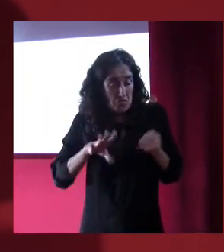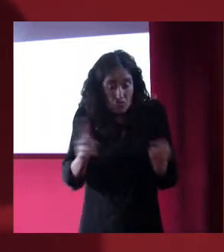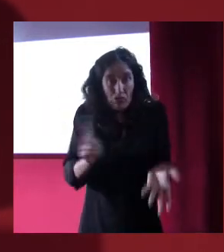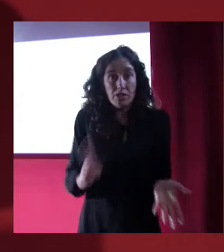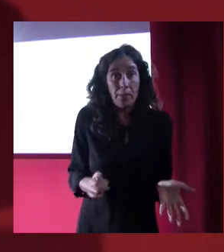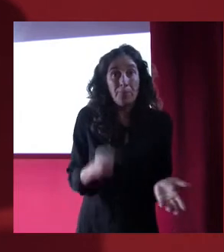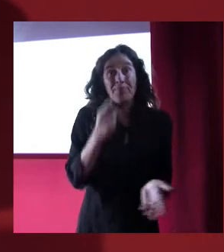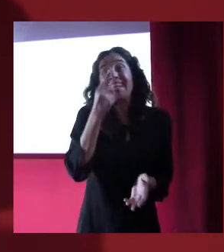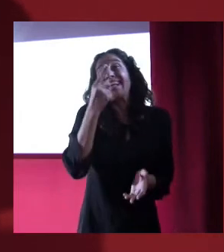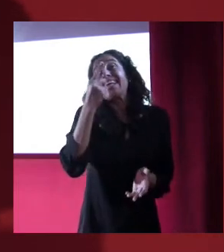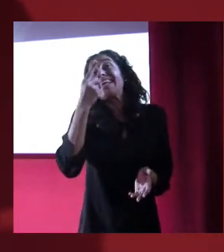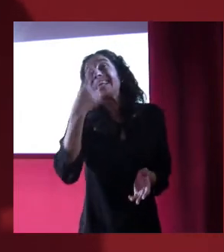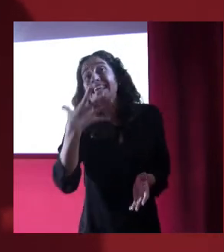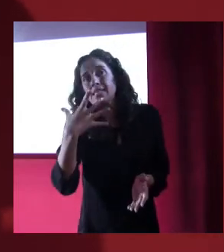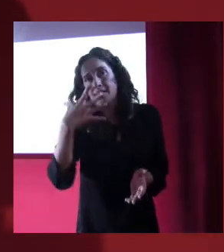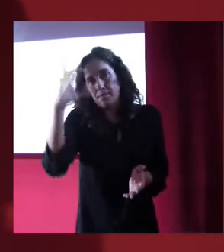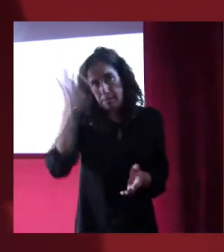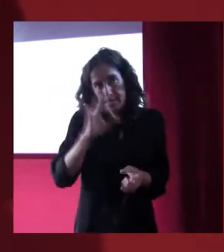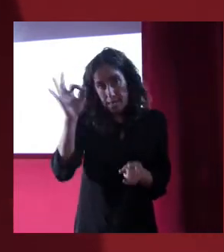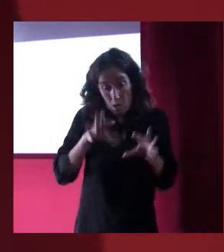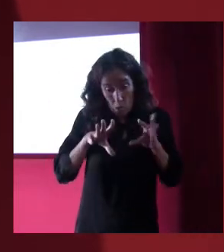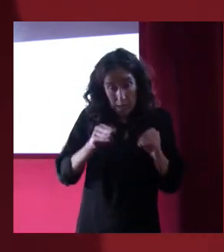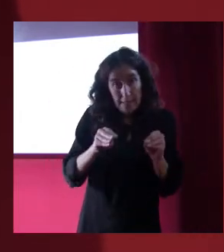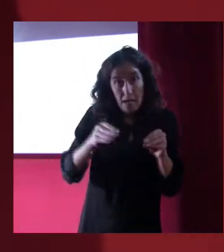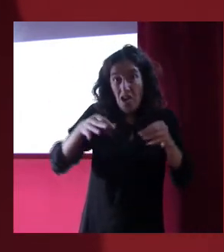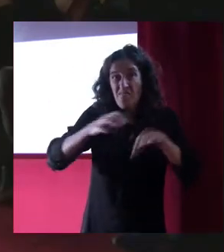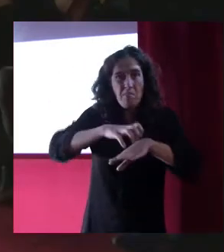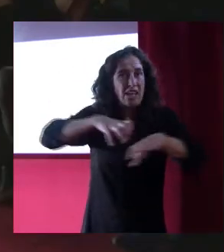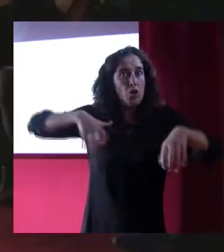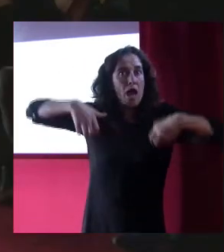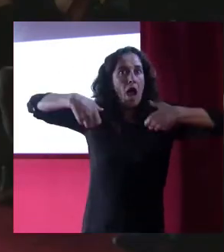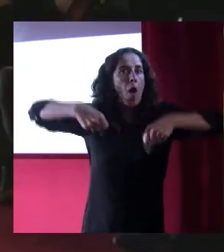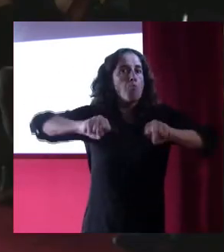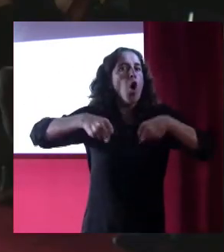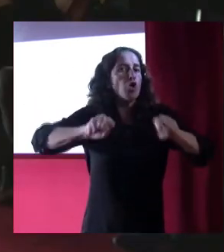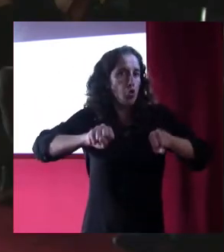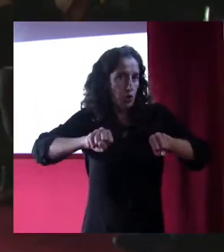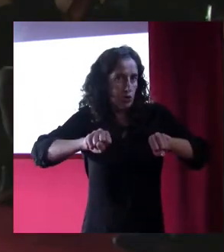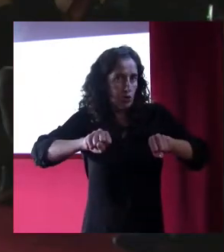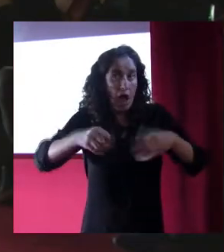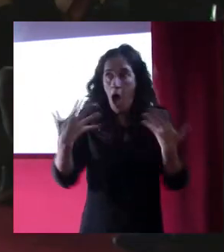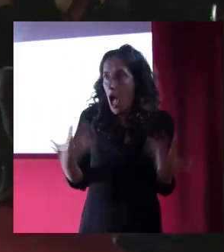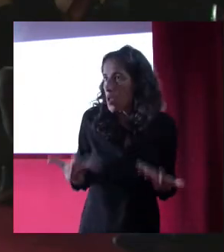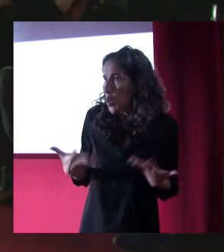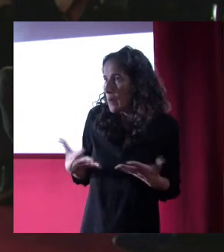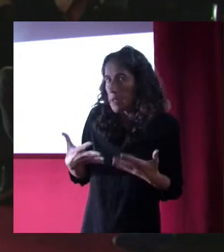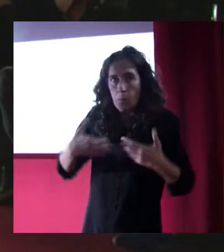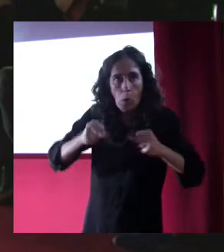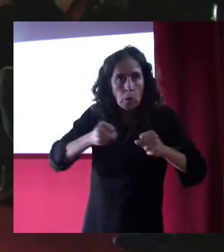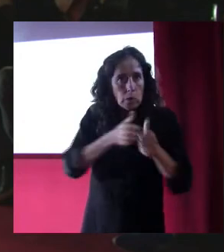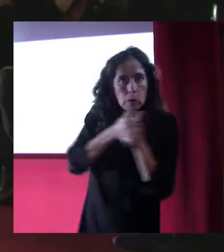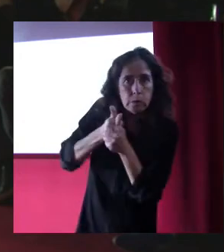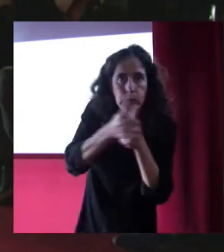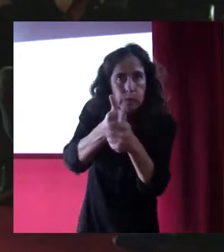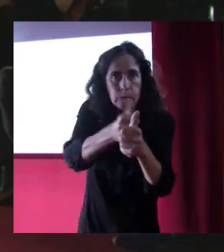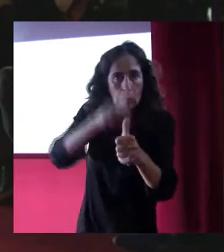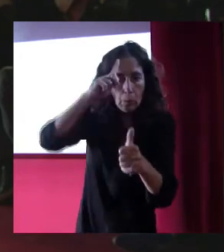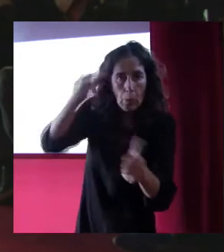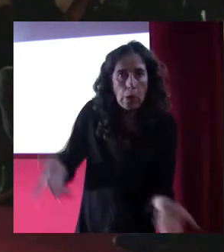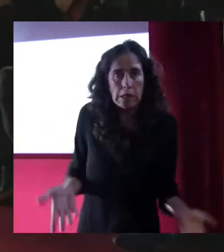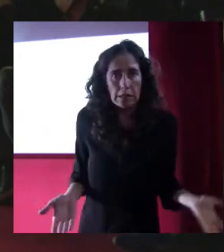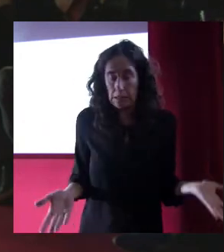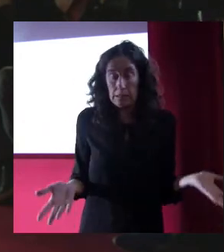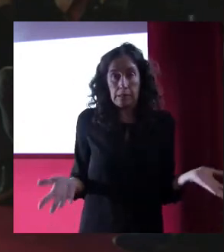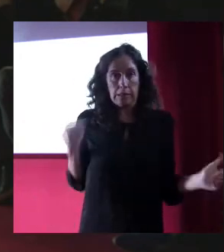del 15% que el fa servir, gairebé la meitat va amb moto. Unes motos perseguides com mai a la història de la ciutat. Per